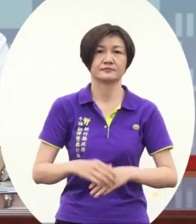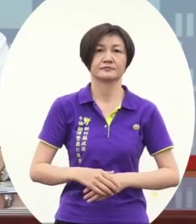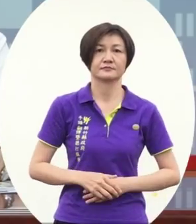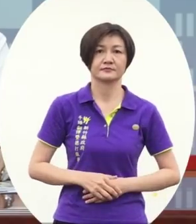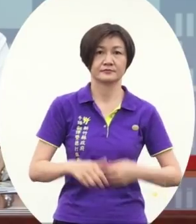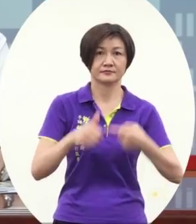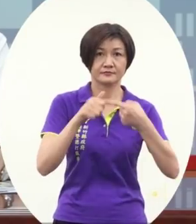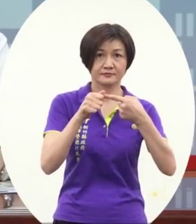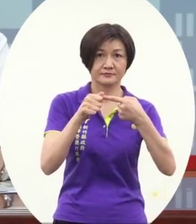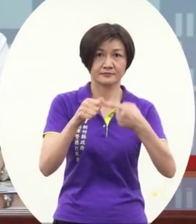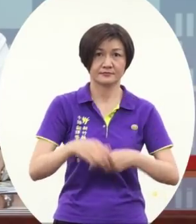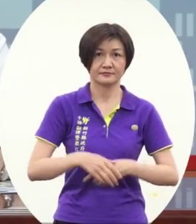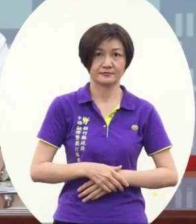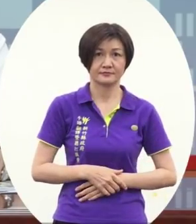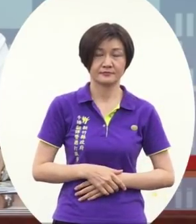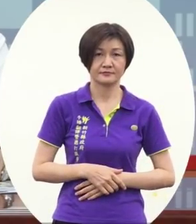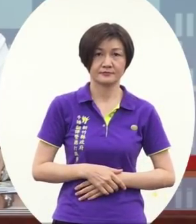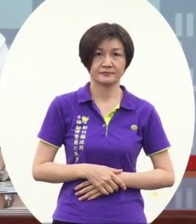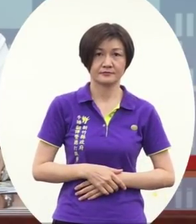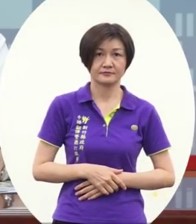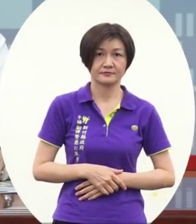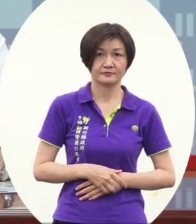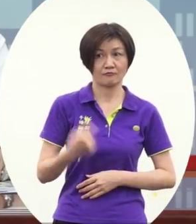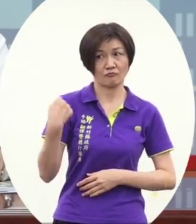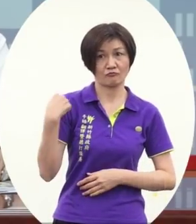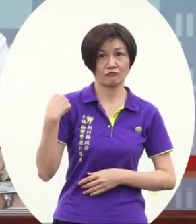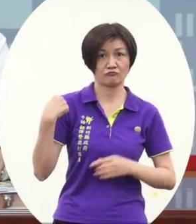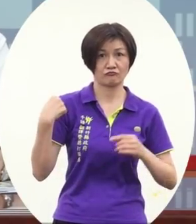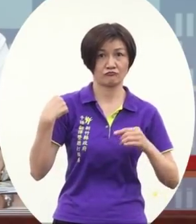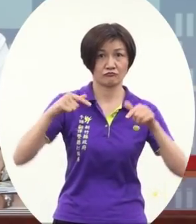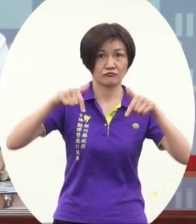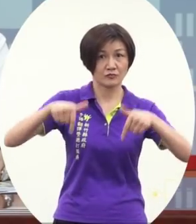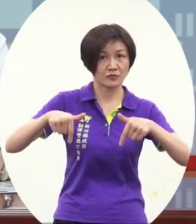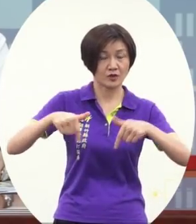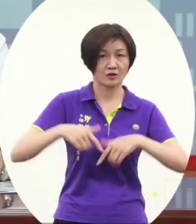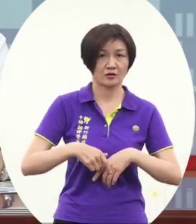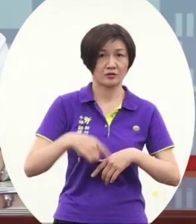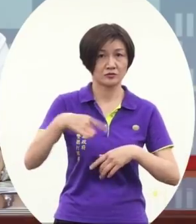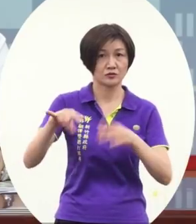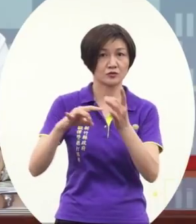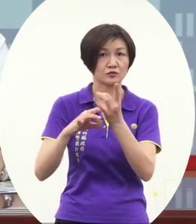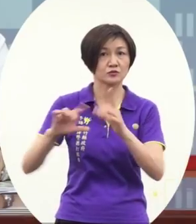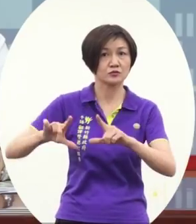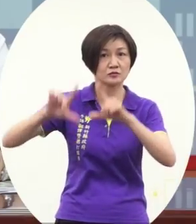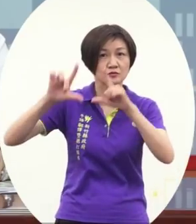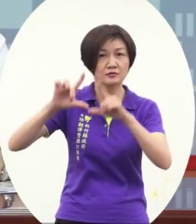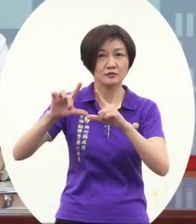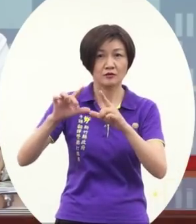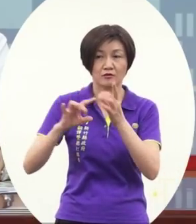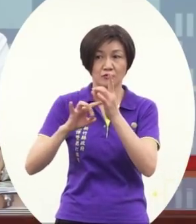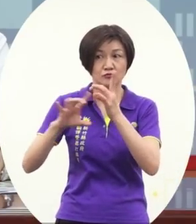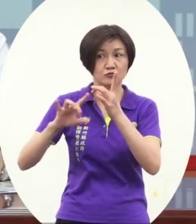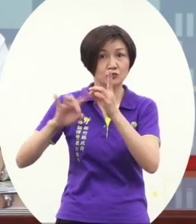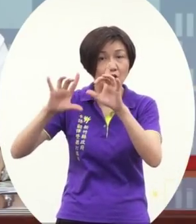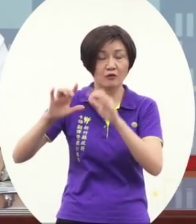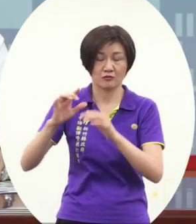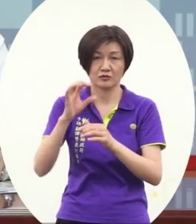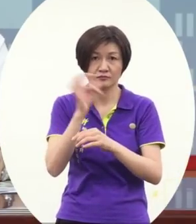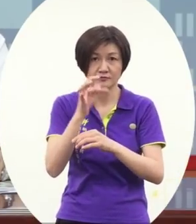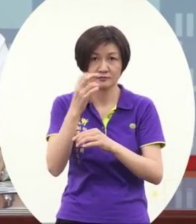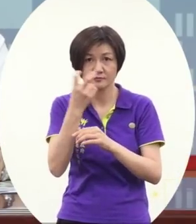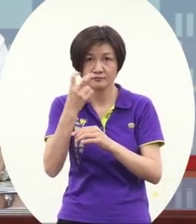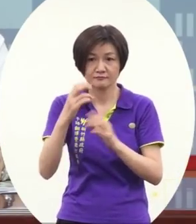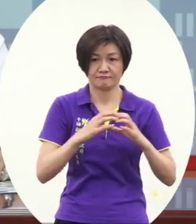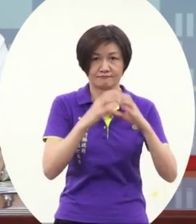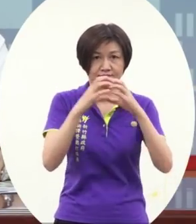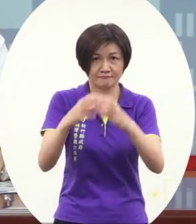了。第一个是我们昨天下午，我们在竹东社区的快筛部队就前往竹